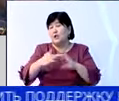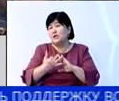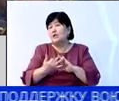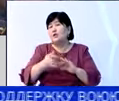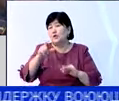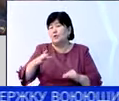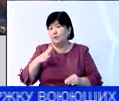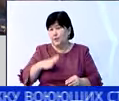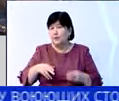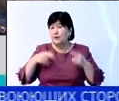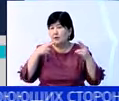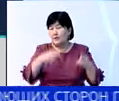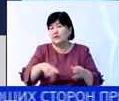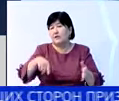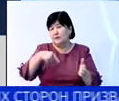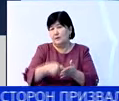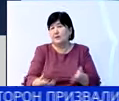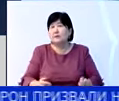приходится ездить в областной центр.